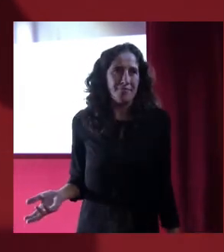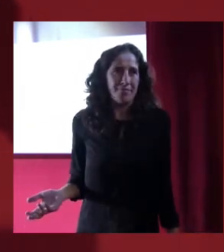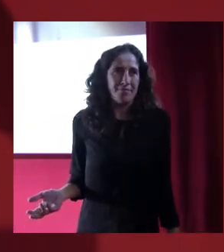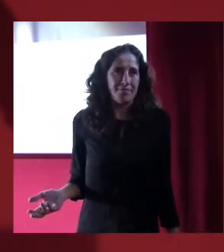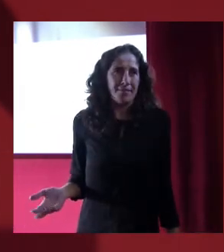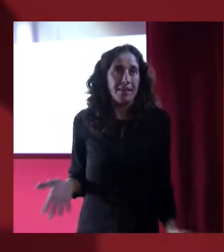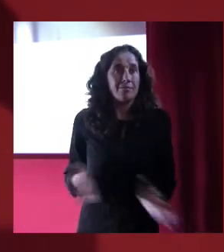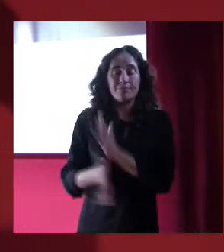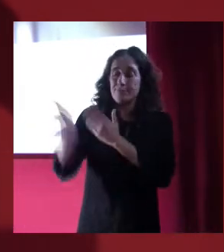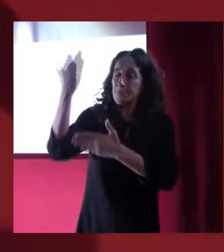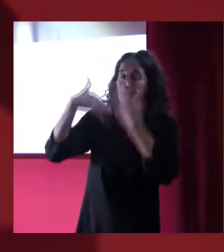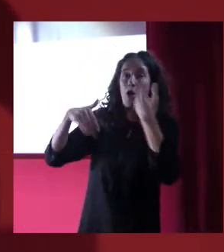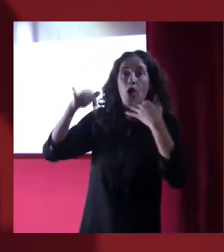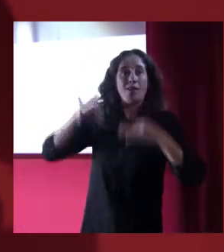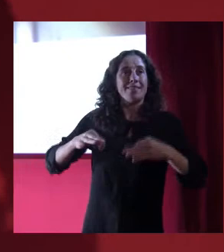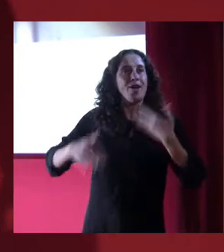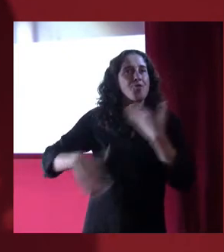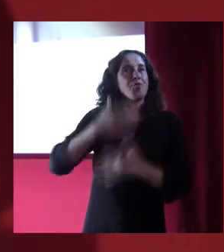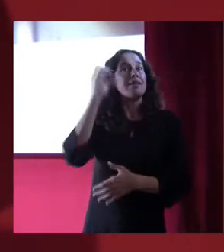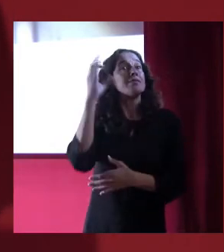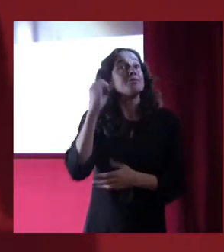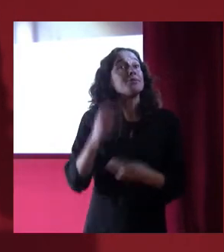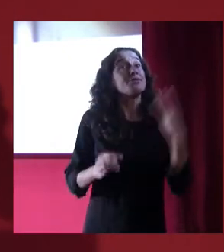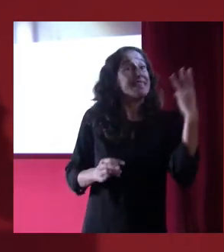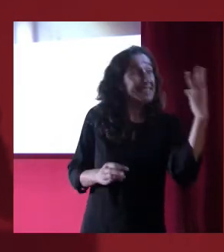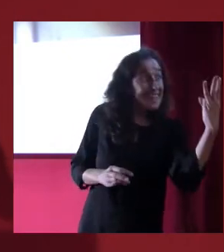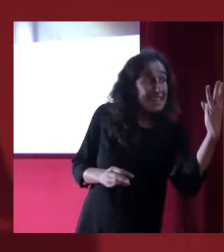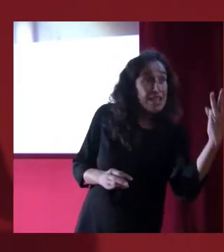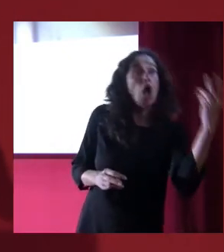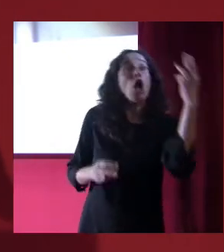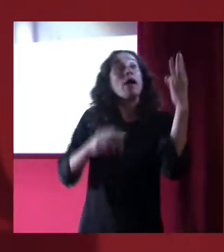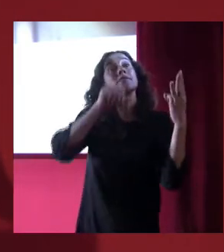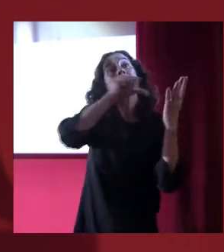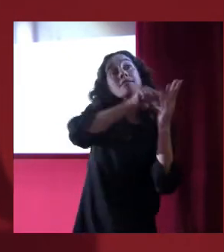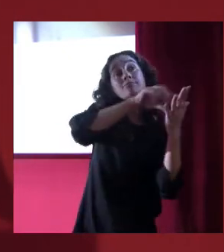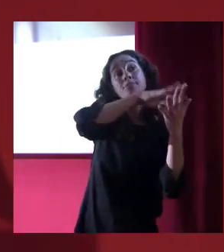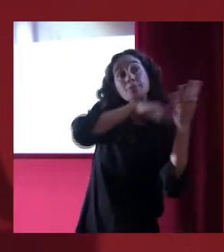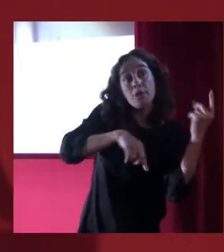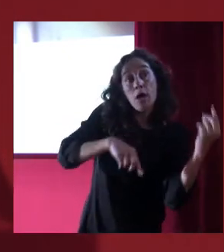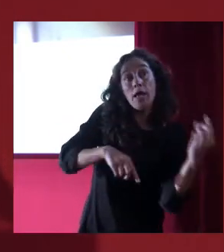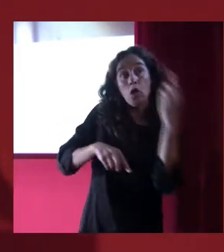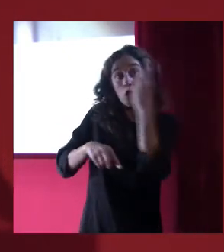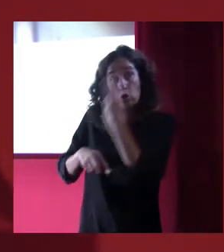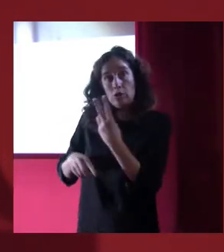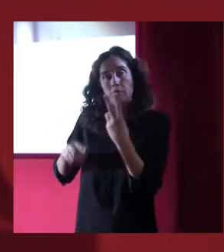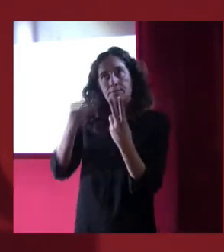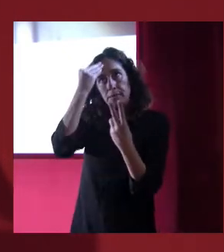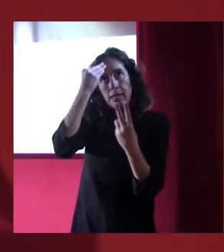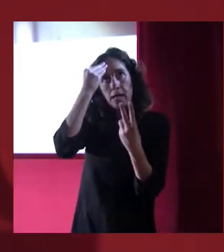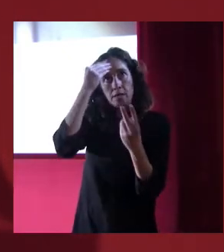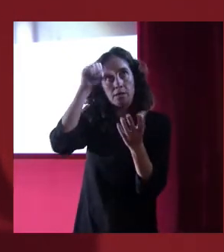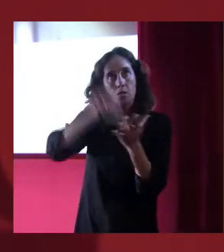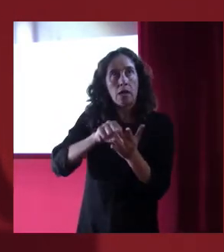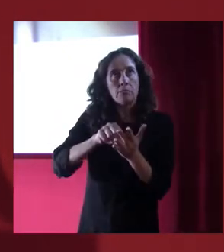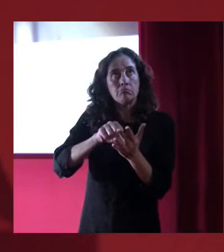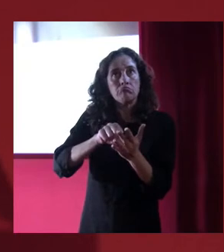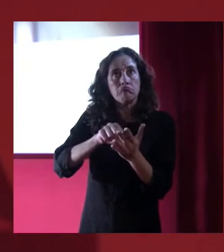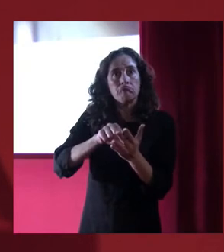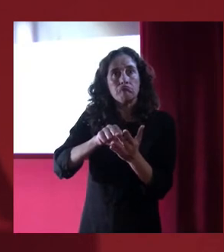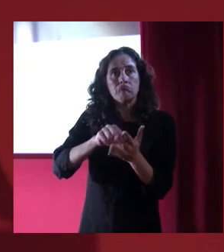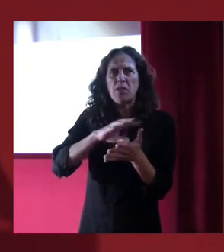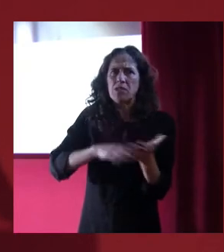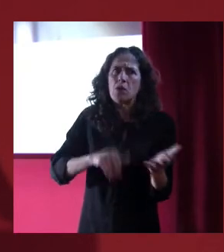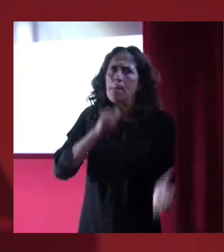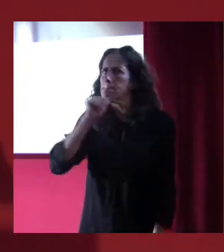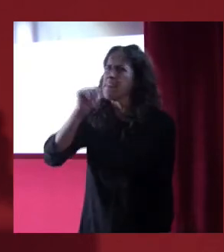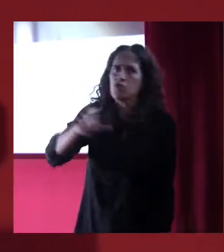Deia al començar, 2 de cada 3 barcelonins creuen que la ciutat empitjora cada any. Encara hi ha una dada